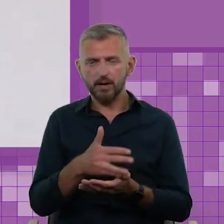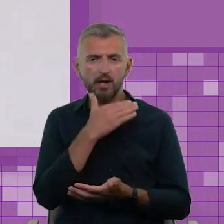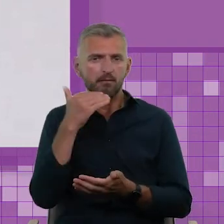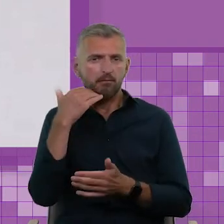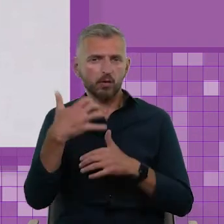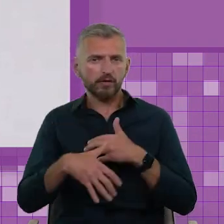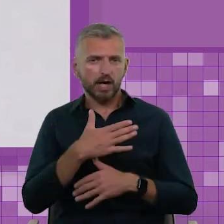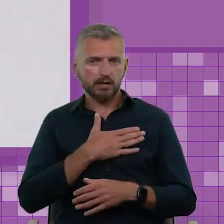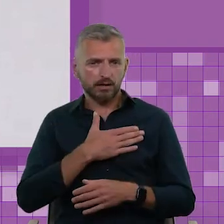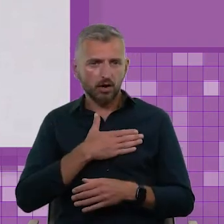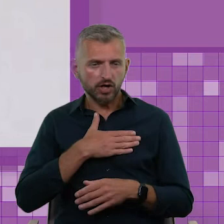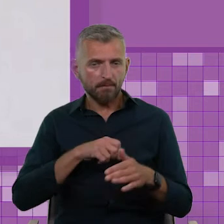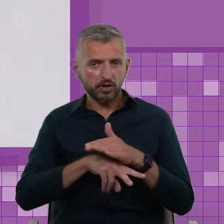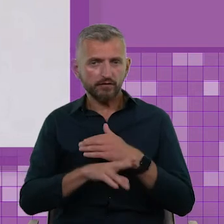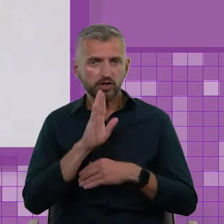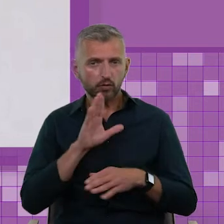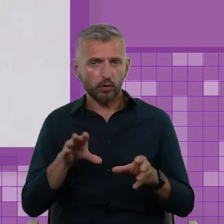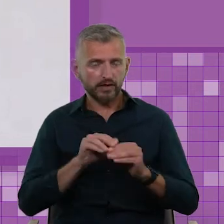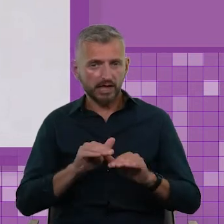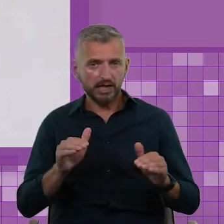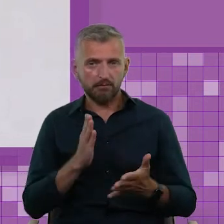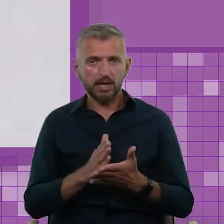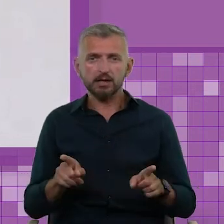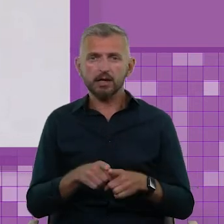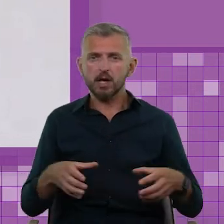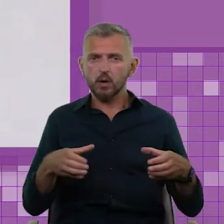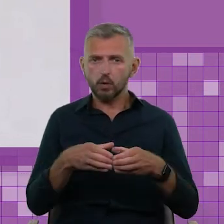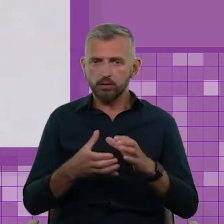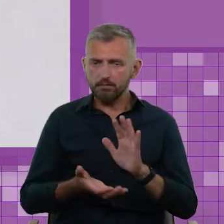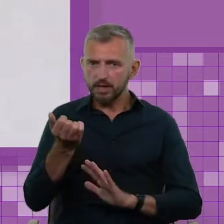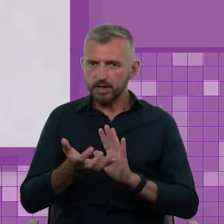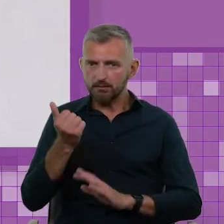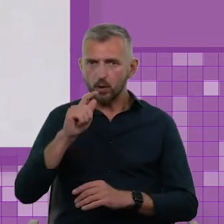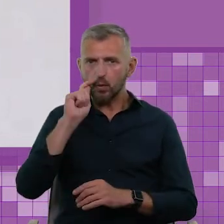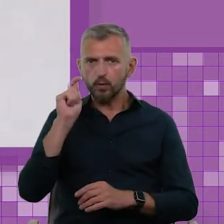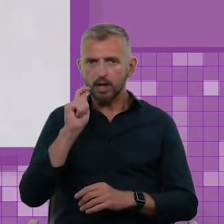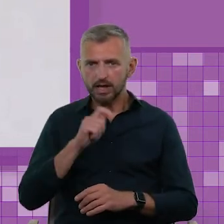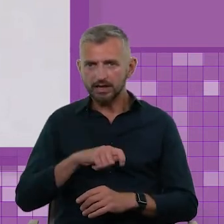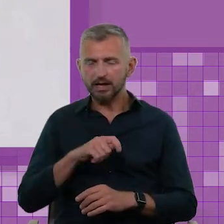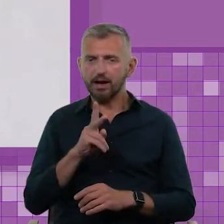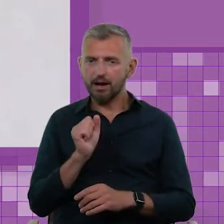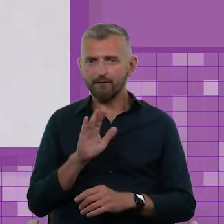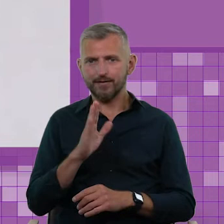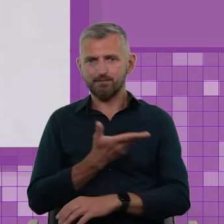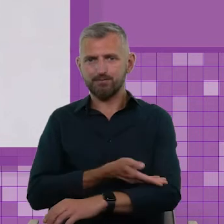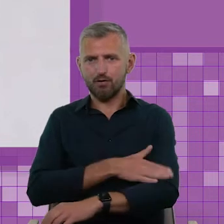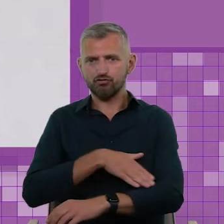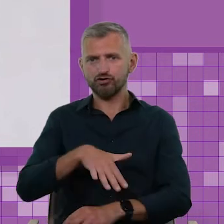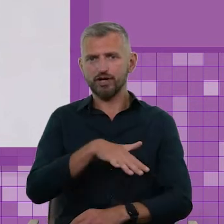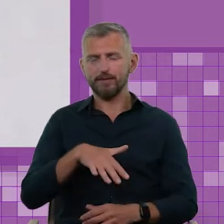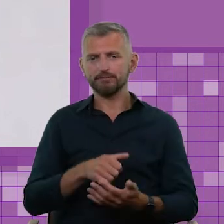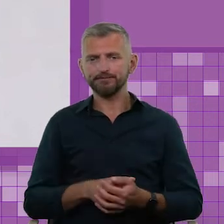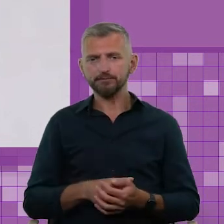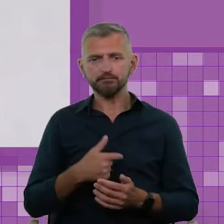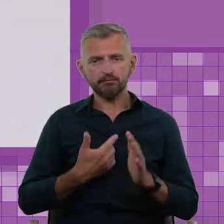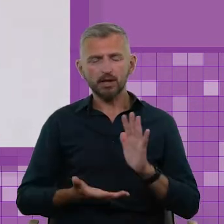бізнесів жінок з дітками, теж є такі групи підтримки, «Українка в Польщі» називається проєкт, коли ми